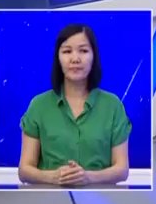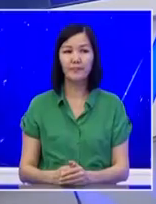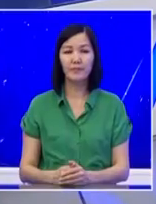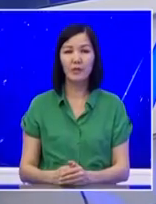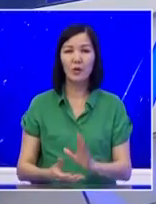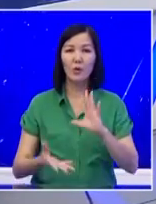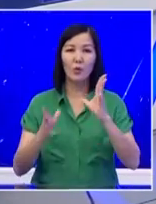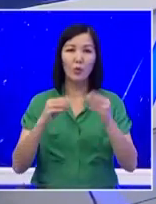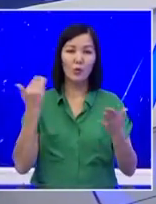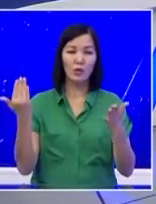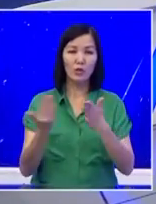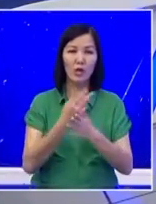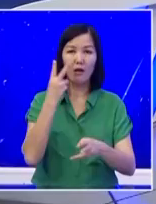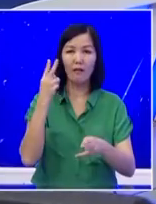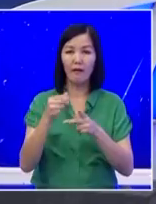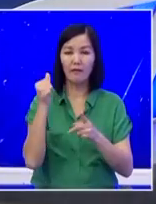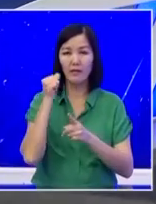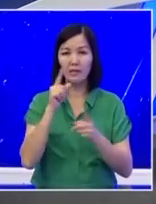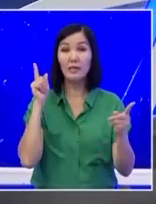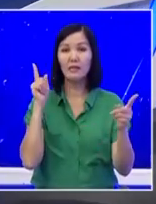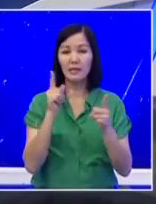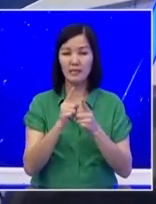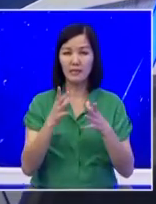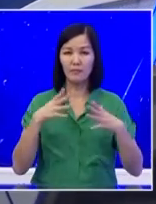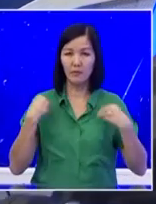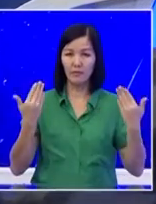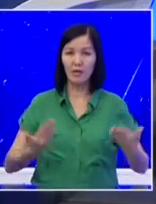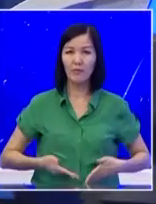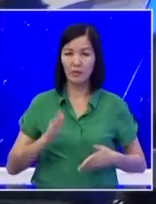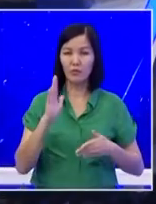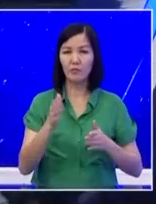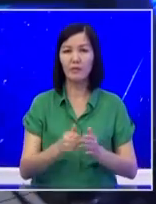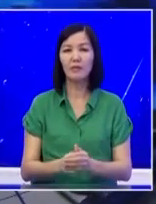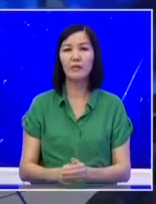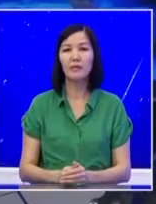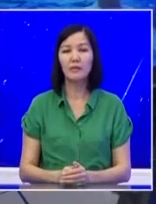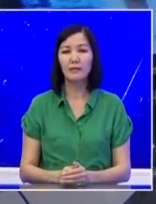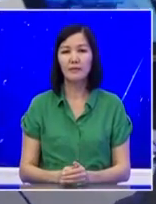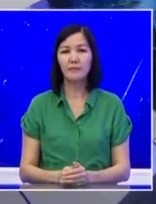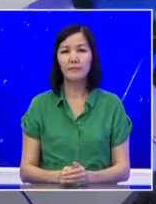Қымбатты көрермен, бүгінге осы. Мен өздеріңізбен ертеңге дейін қоштасамын. Сау болыңыздар.